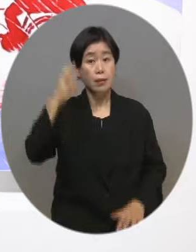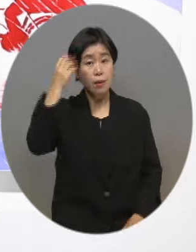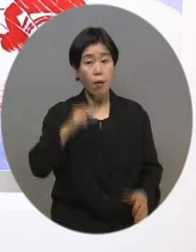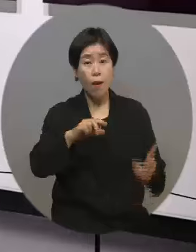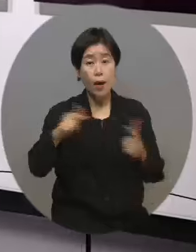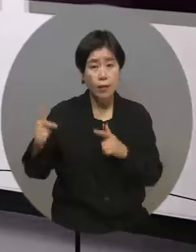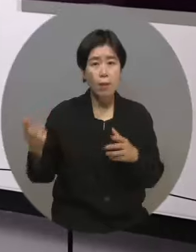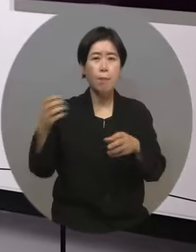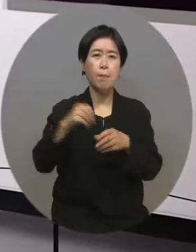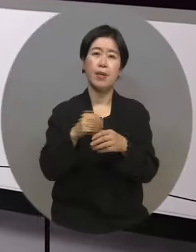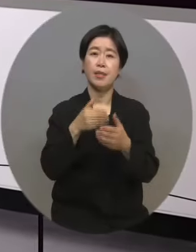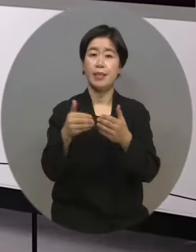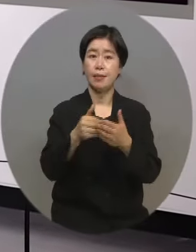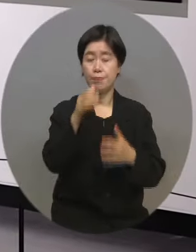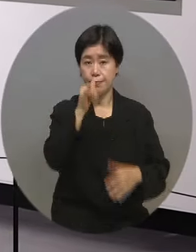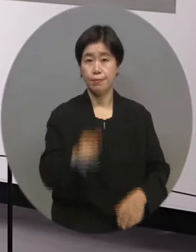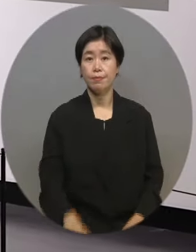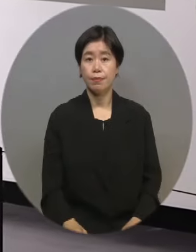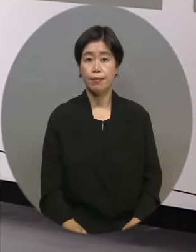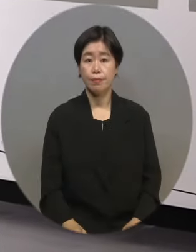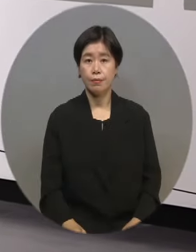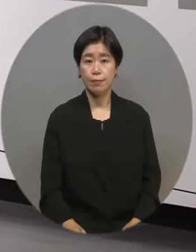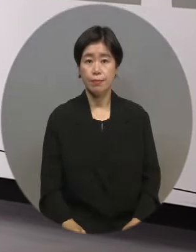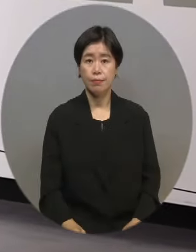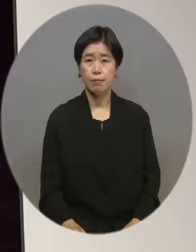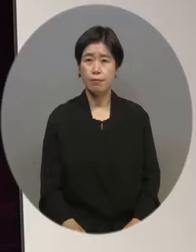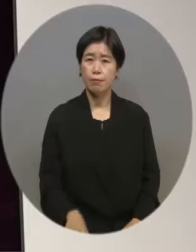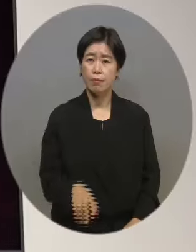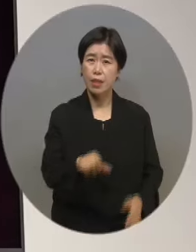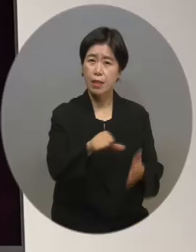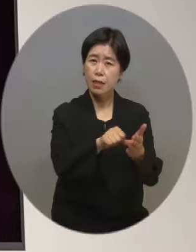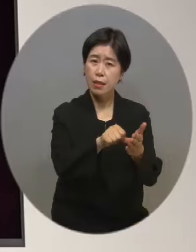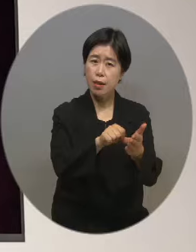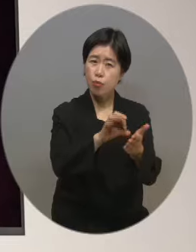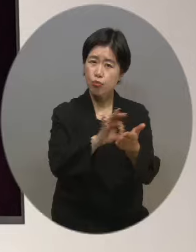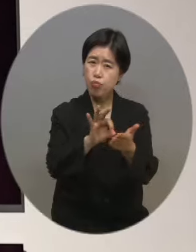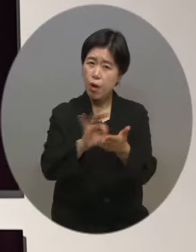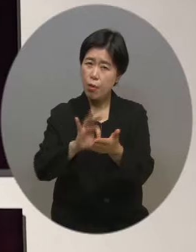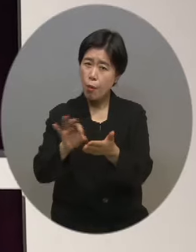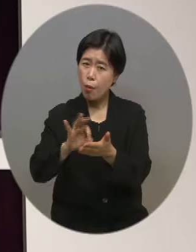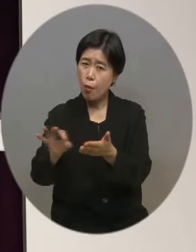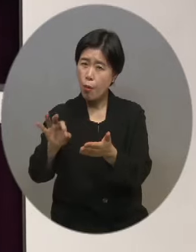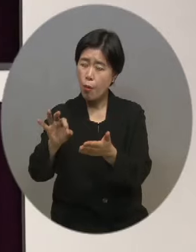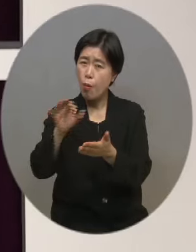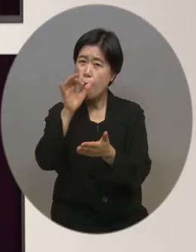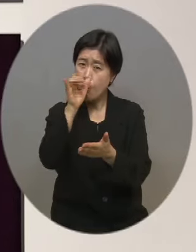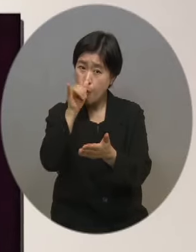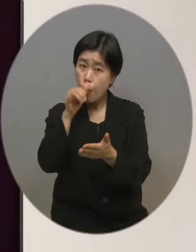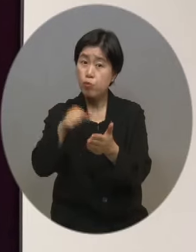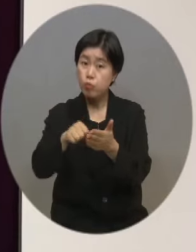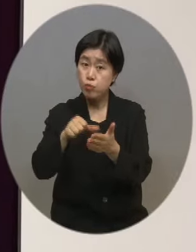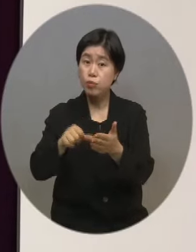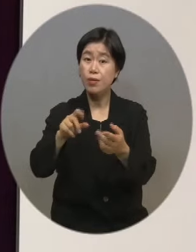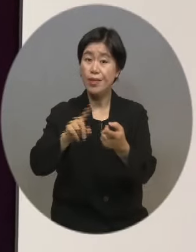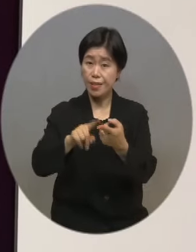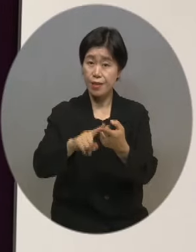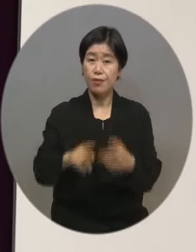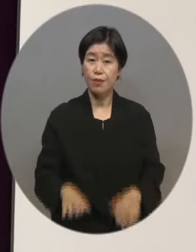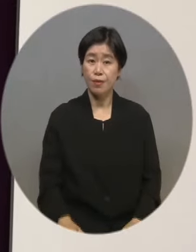계세요. 누군가의 손때가 묻은 낡은 물건들. 조선희 작가는 북한에서 이곳까지 오게 된 물건의